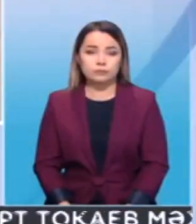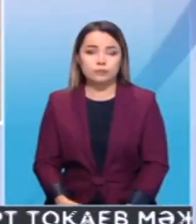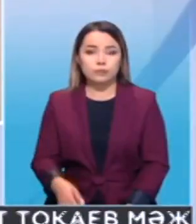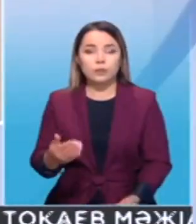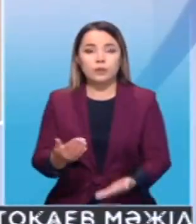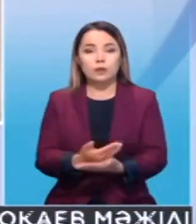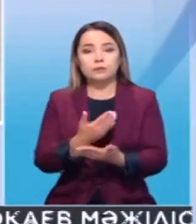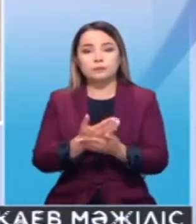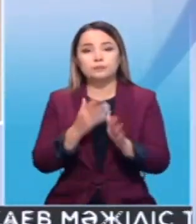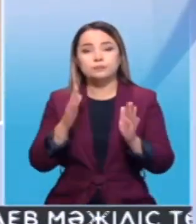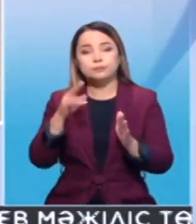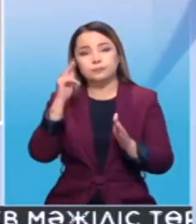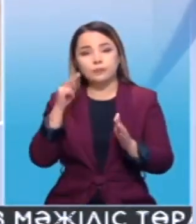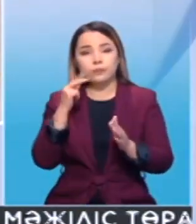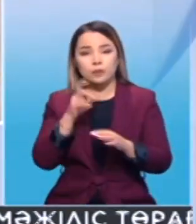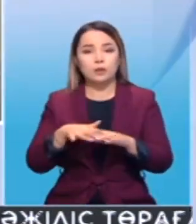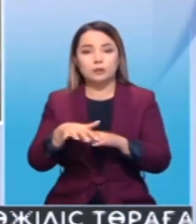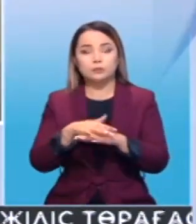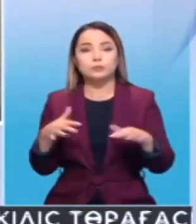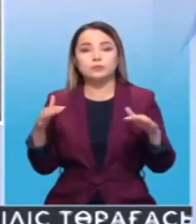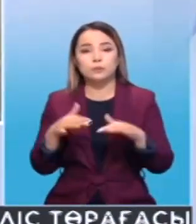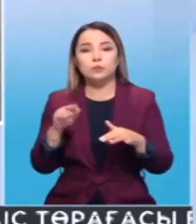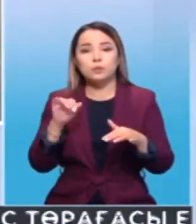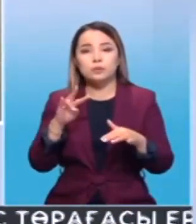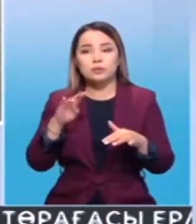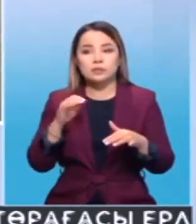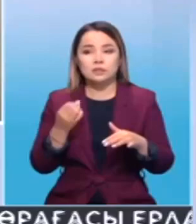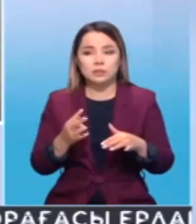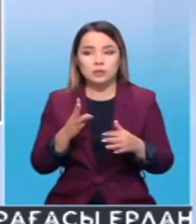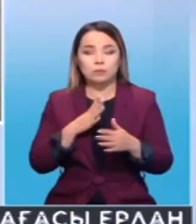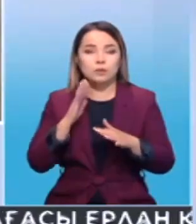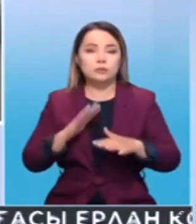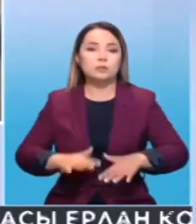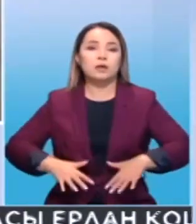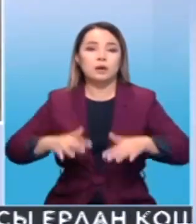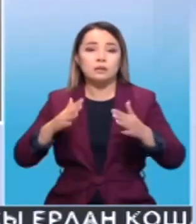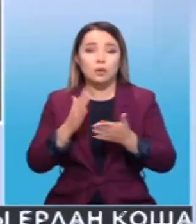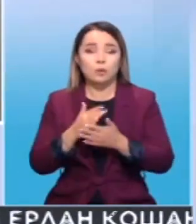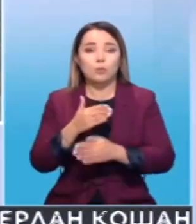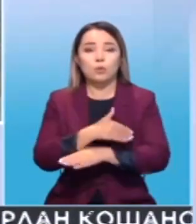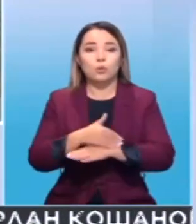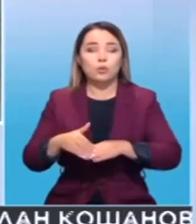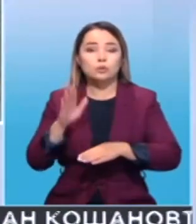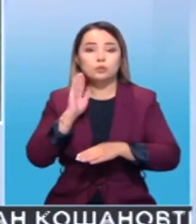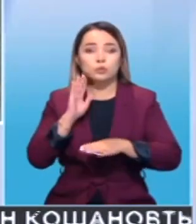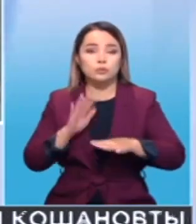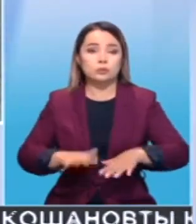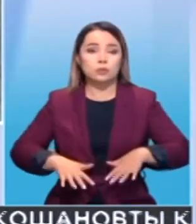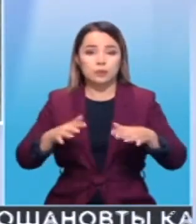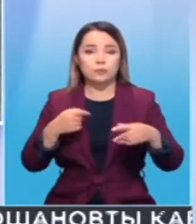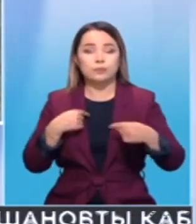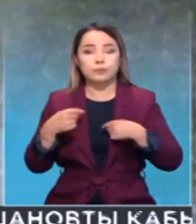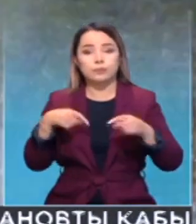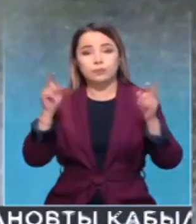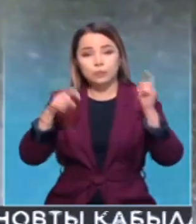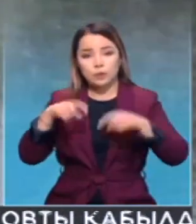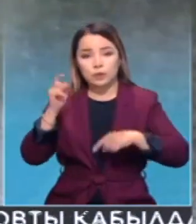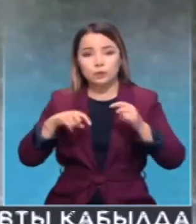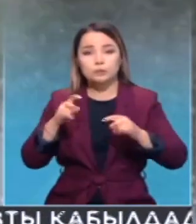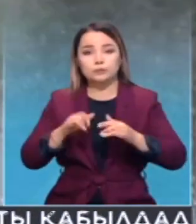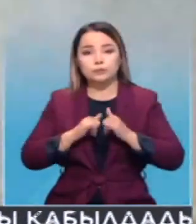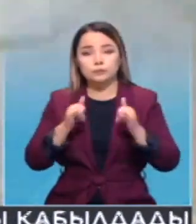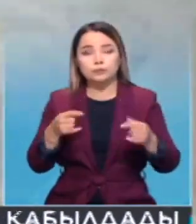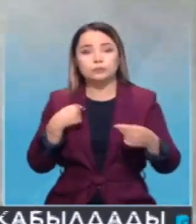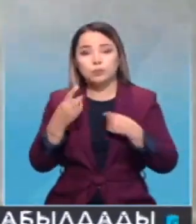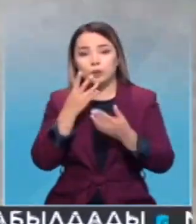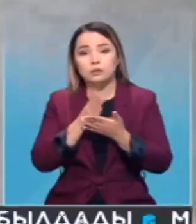Жахан жаңалықтары, Қытайдың халық көп шоғырланған Чунцин аймағында алапат тасқын болды. Көшелер суға толған. Дамылсыз нөсер жауын тұрғындарды